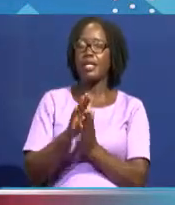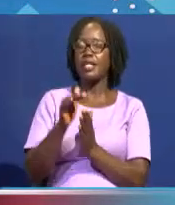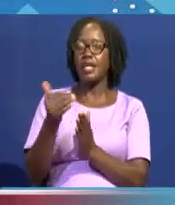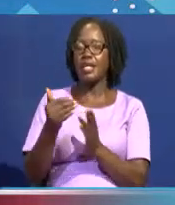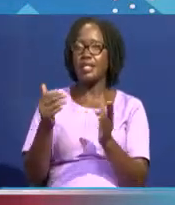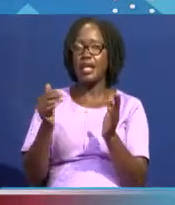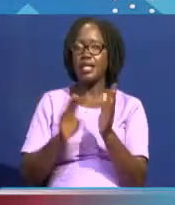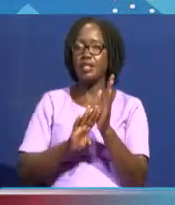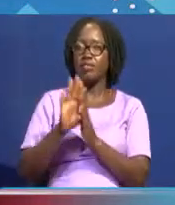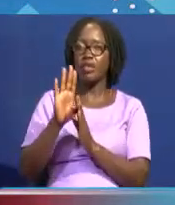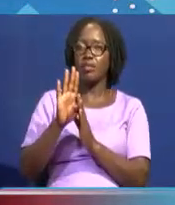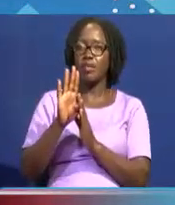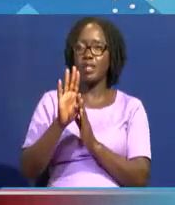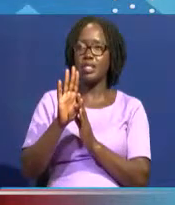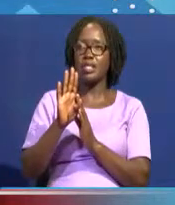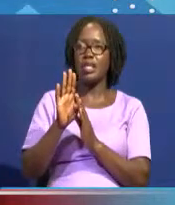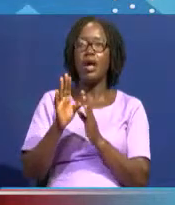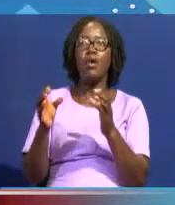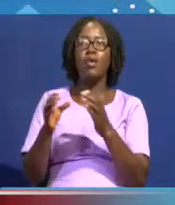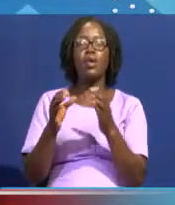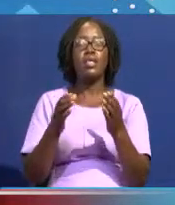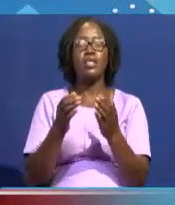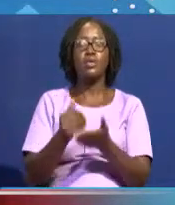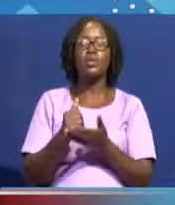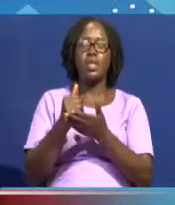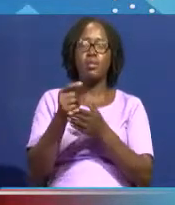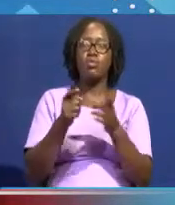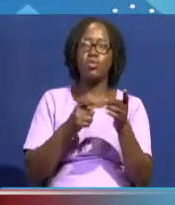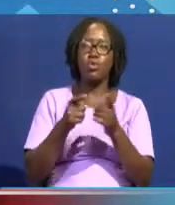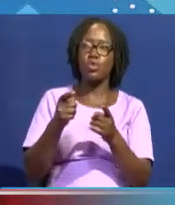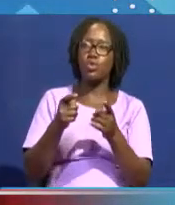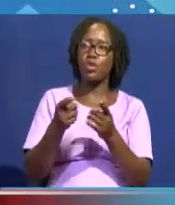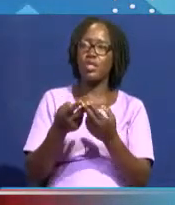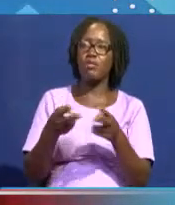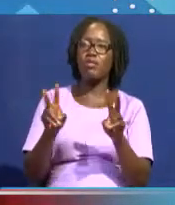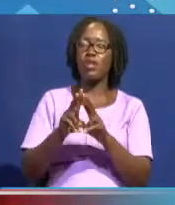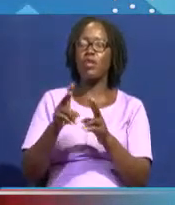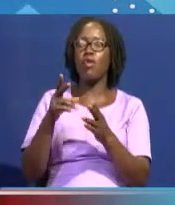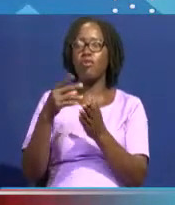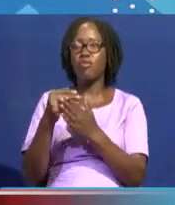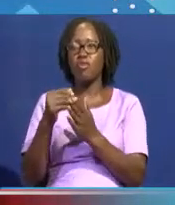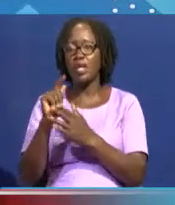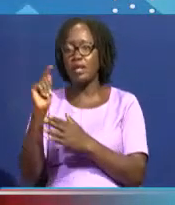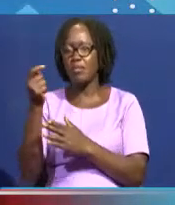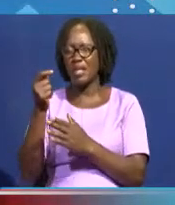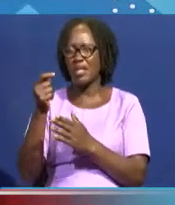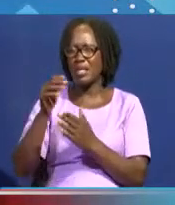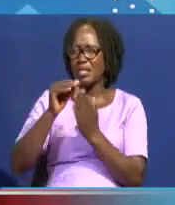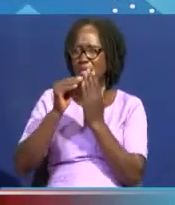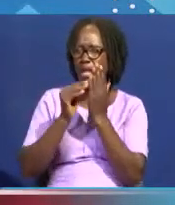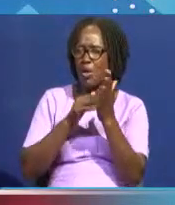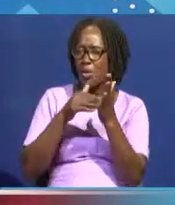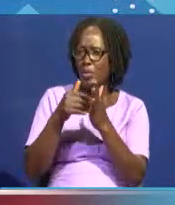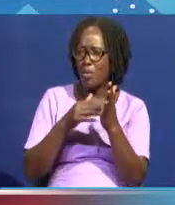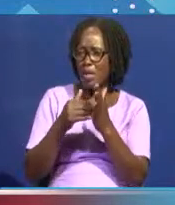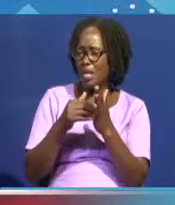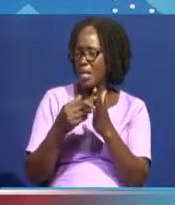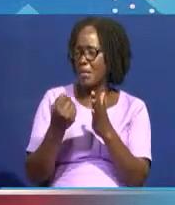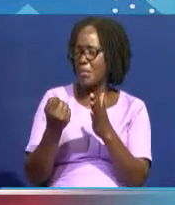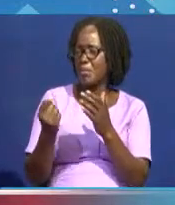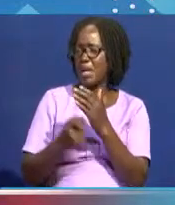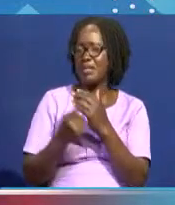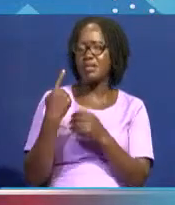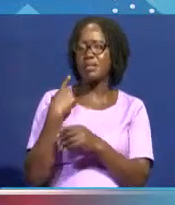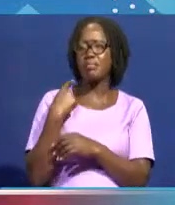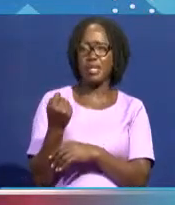wa kimaendeleo zitasaidia kudhibiti thamani ya sarafu ya Kenya ambayo imedorora katika miezi ya hivi karibuni. Gavana wa